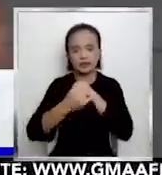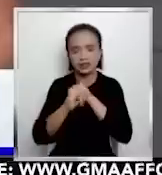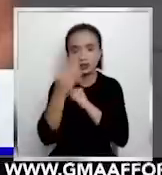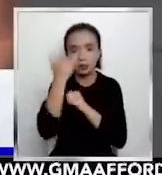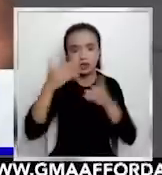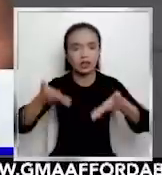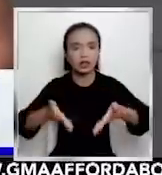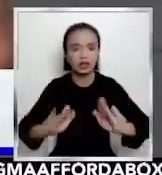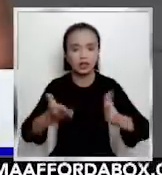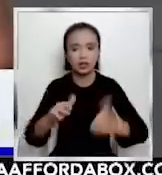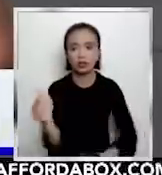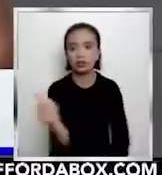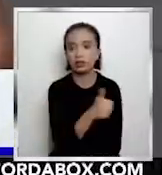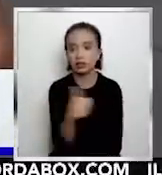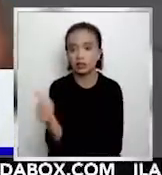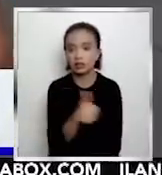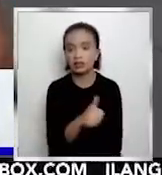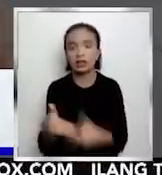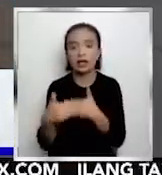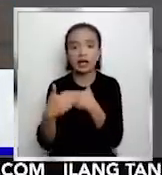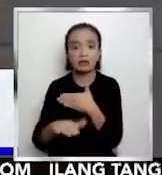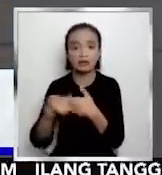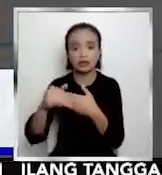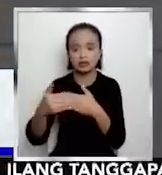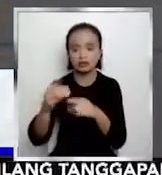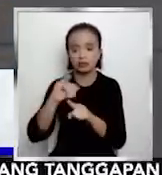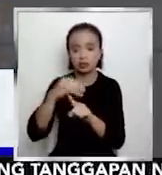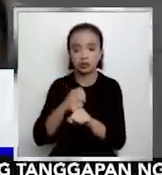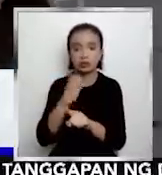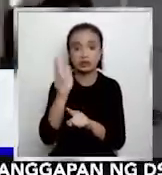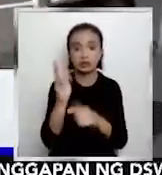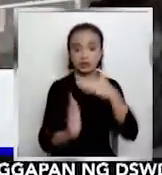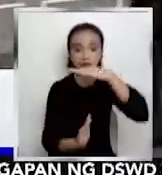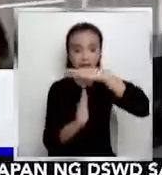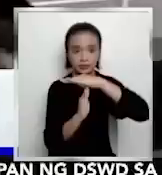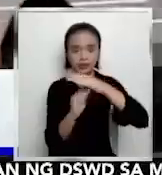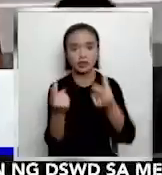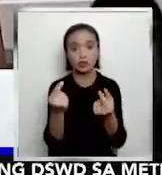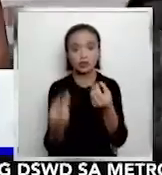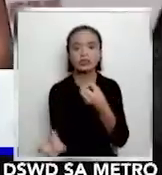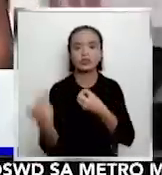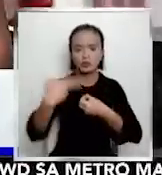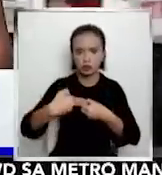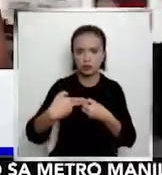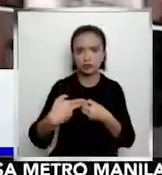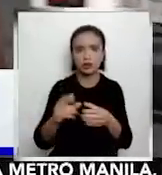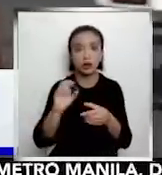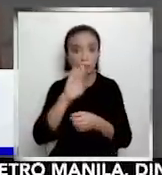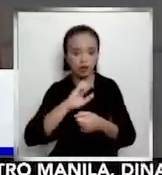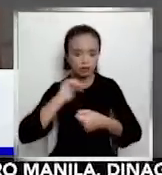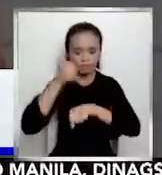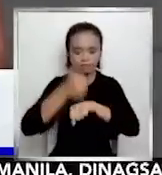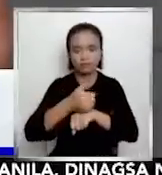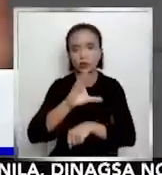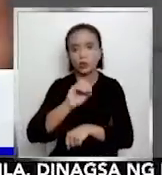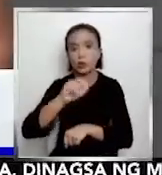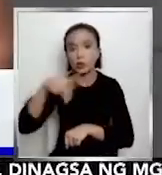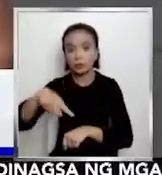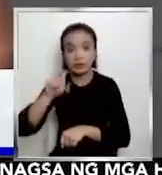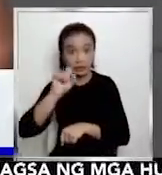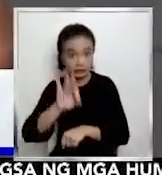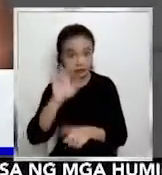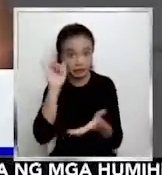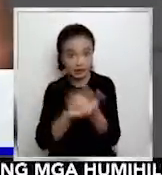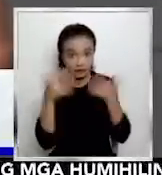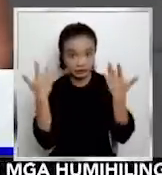makapamasada. Pagkatapos ng June 30 na deadline, sumali na o bumuo ng mga kooperatiba o korporasyon. Kapag nagawa yan, mai-extend